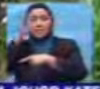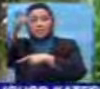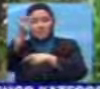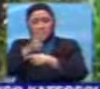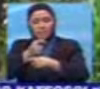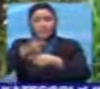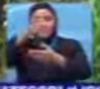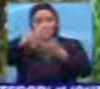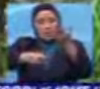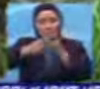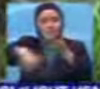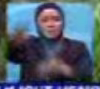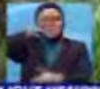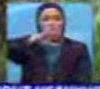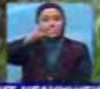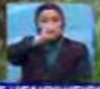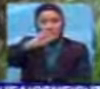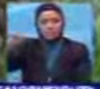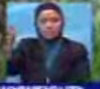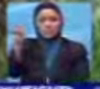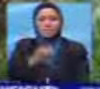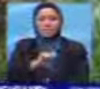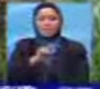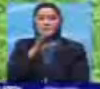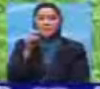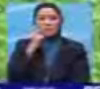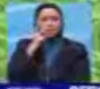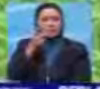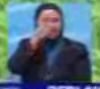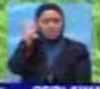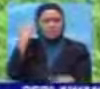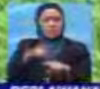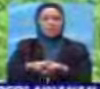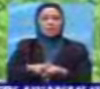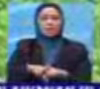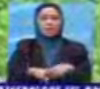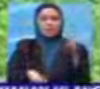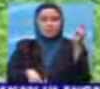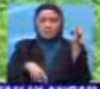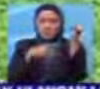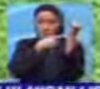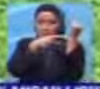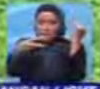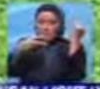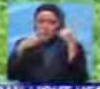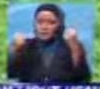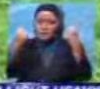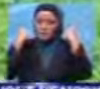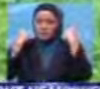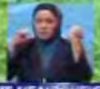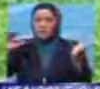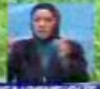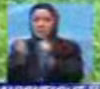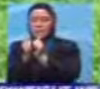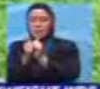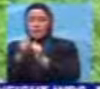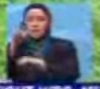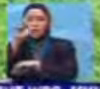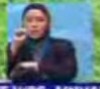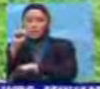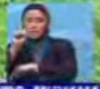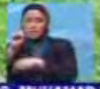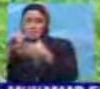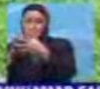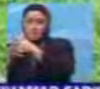Asia Tenggara. Ia dijangka meningkat memandangkan yen menunjukkan pengukuhan berbanding dolar Amerika Syarikat. Bagaimanapun, nilai